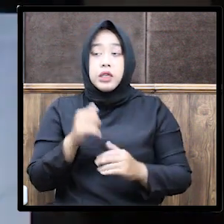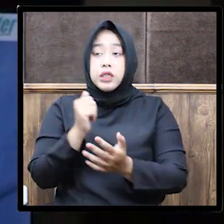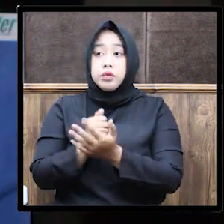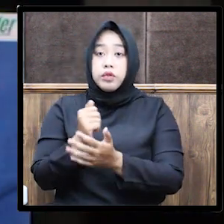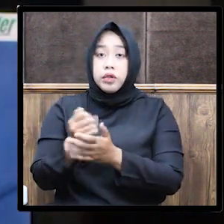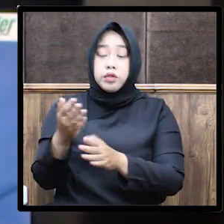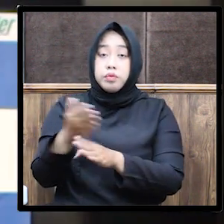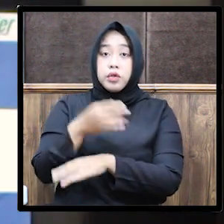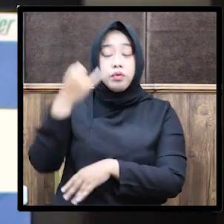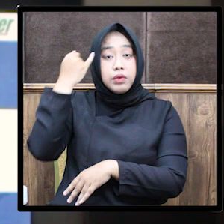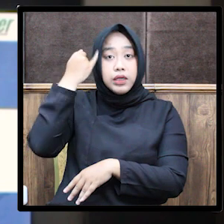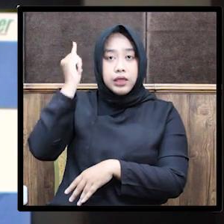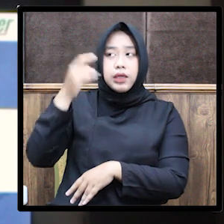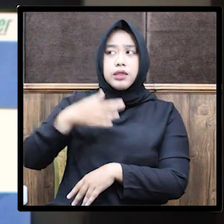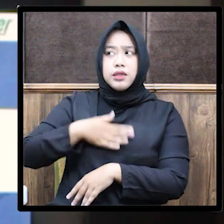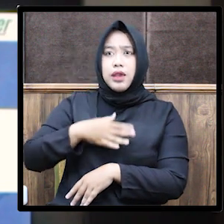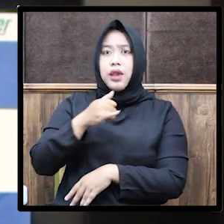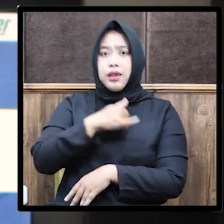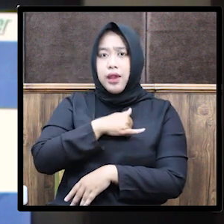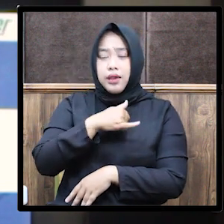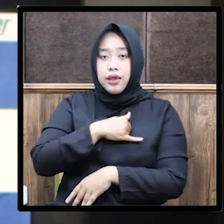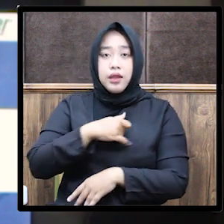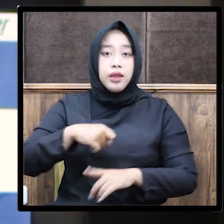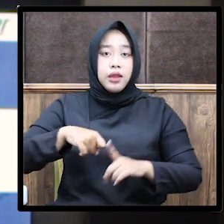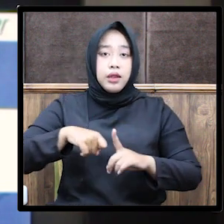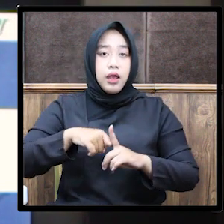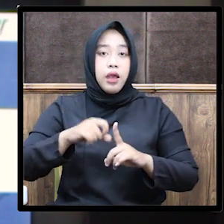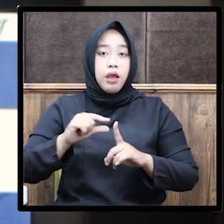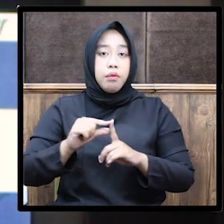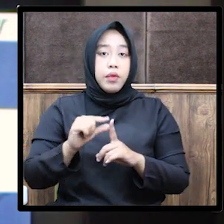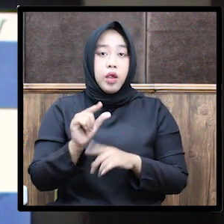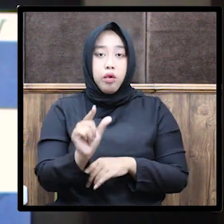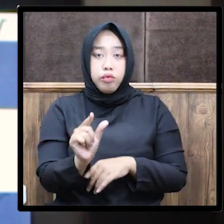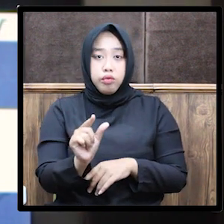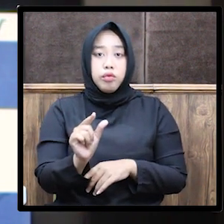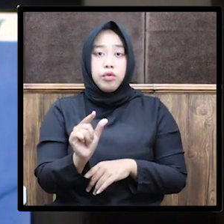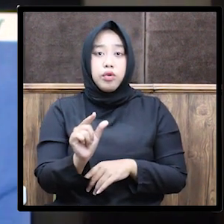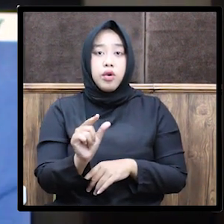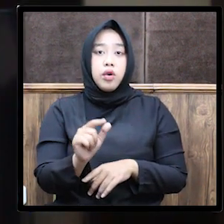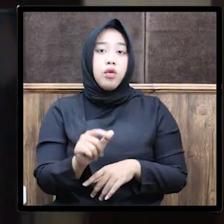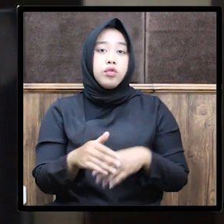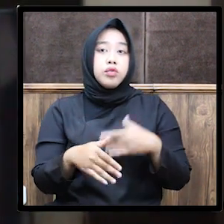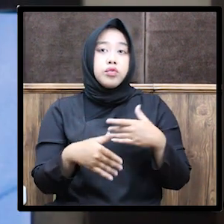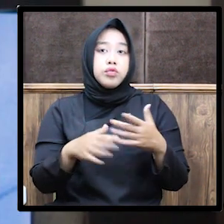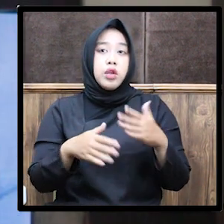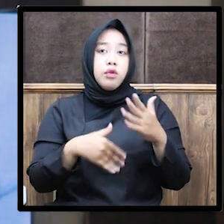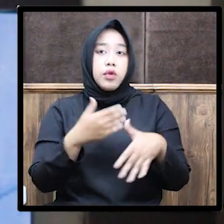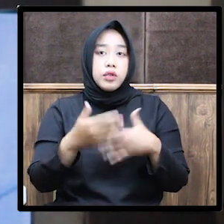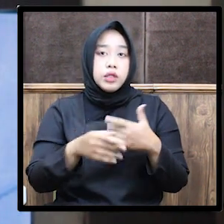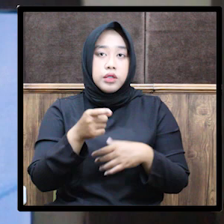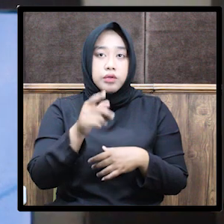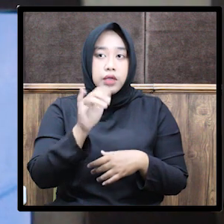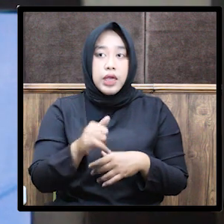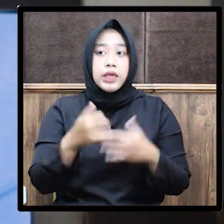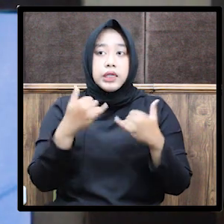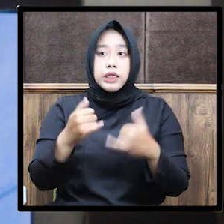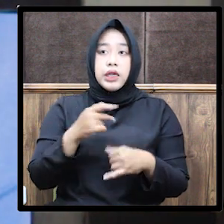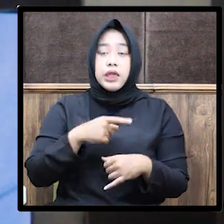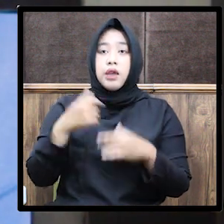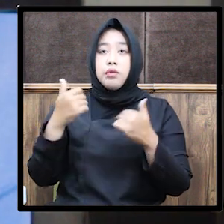sebenarnya saya yakin apa namanya KPU sudah banyak melakukan itu gitu. Misalnya sekarang kita jadi